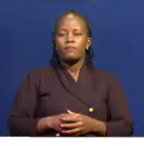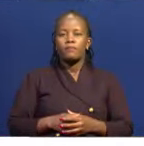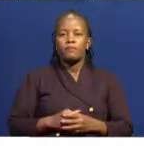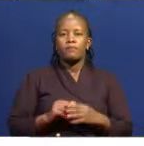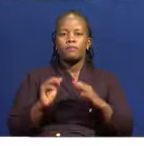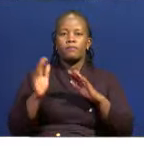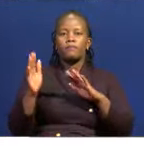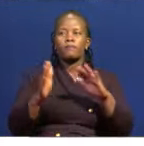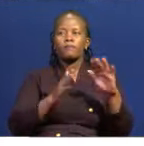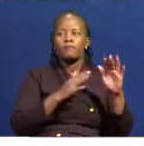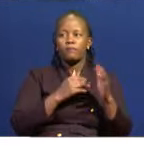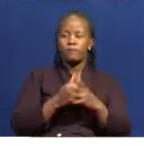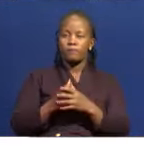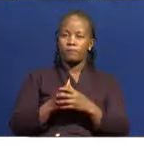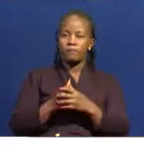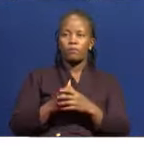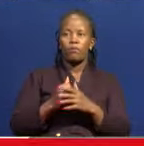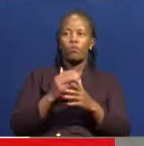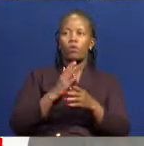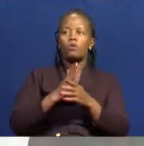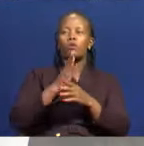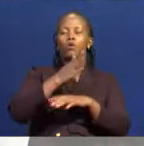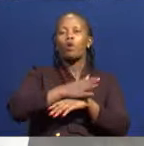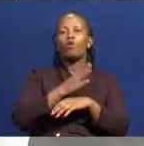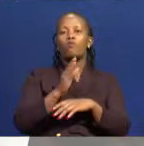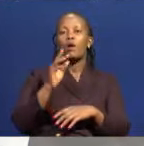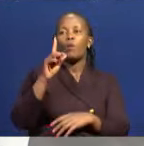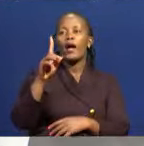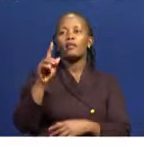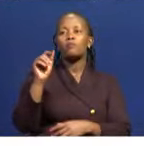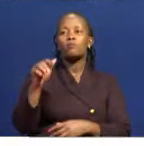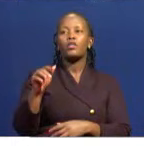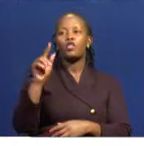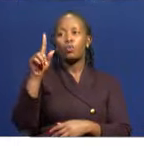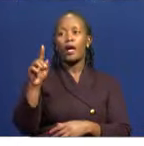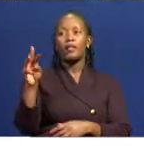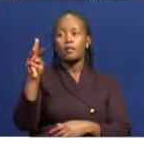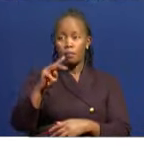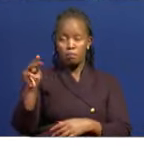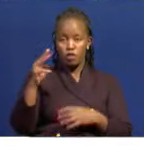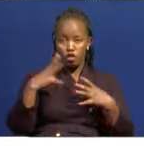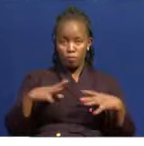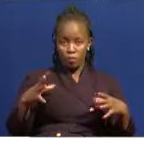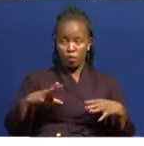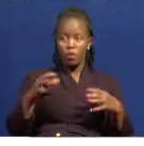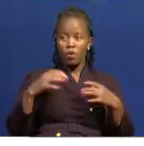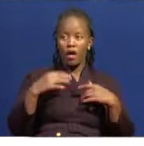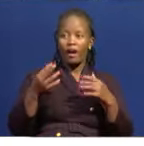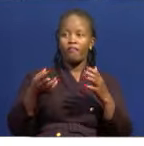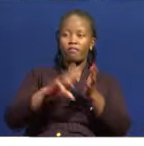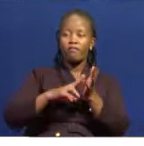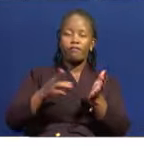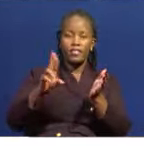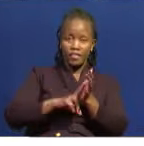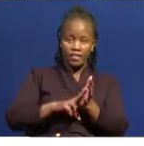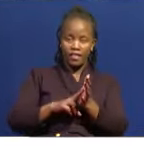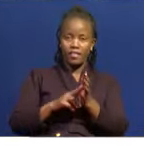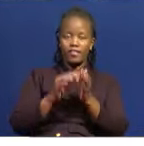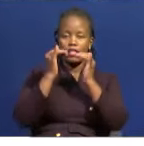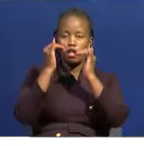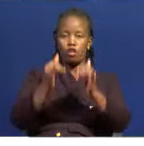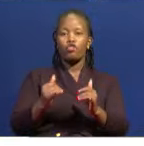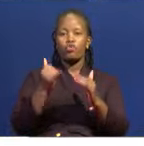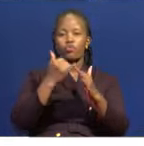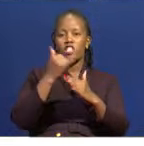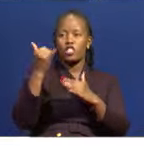Mtazamaji, zaidi ya Wakenya milioni 1.16 wamejisajili katika bima ya afya jamii kabla ya kuzinduliwa